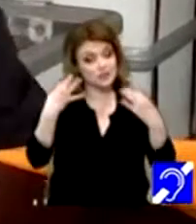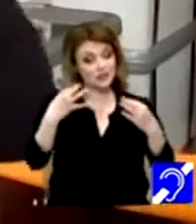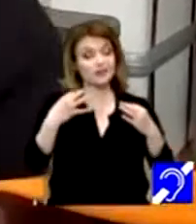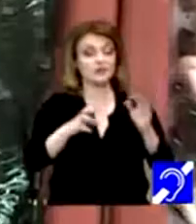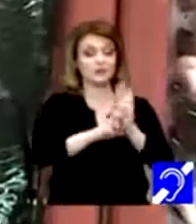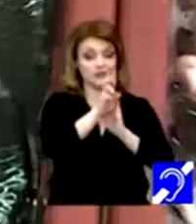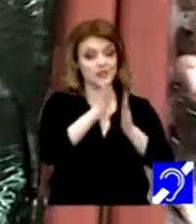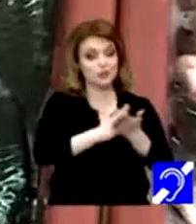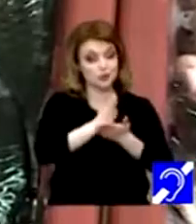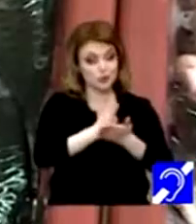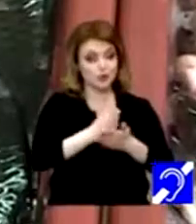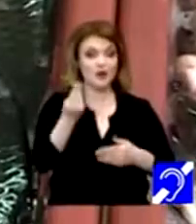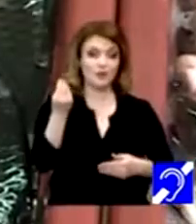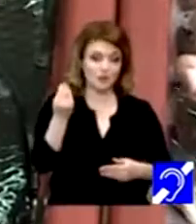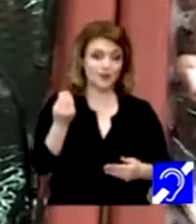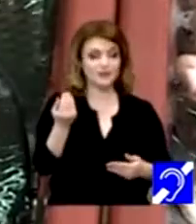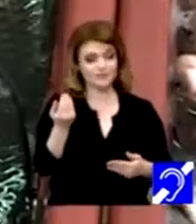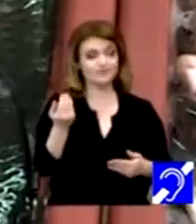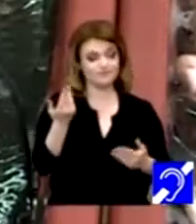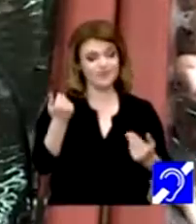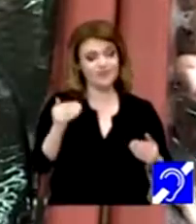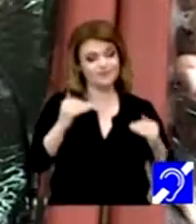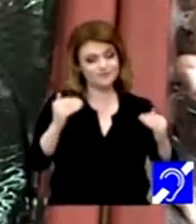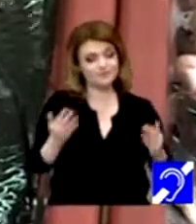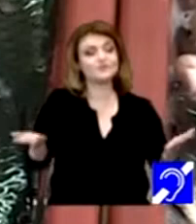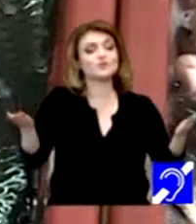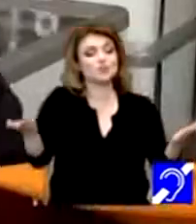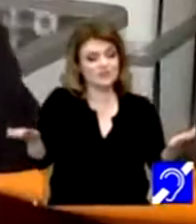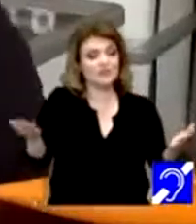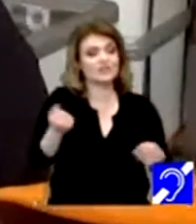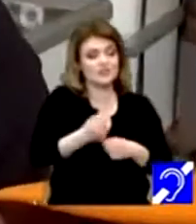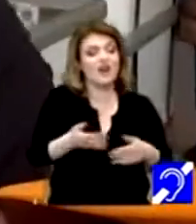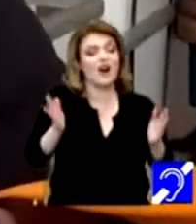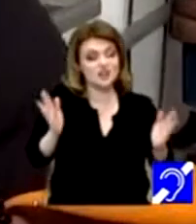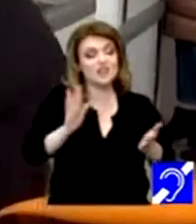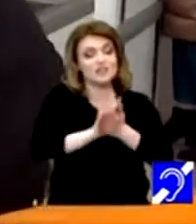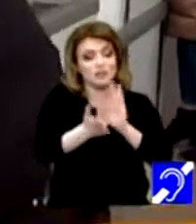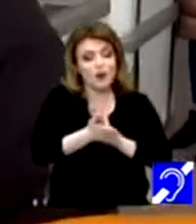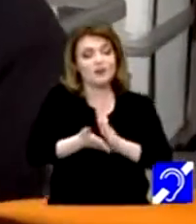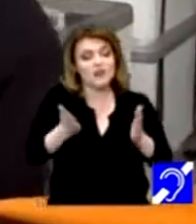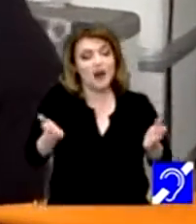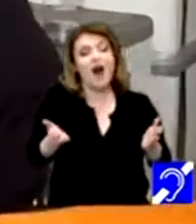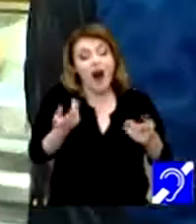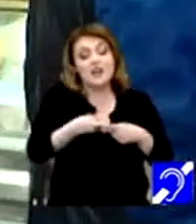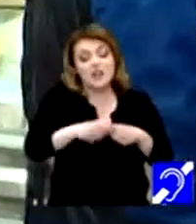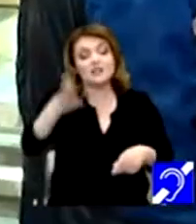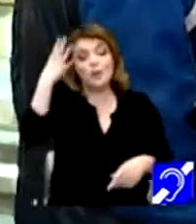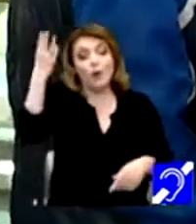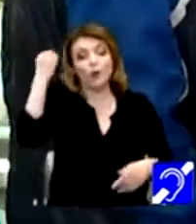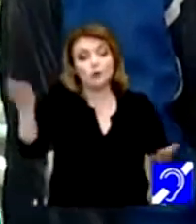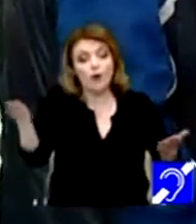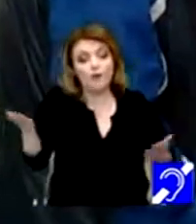fasole și cartofi. Prețurile, nu, cu măricele, nu, dar asta e situația la zi. Asta e în Moldova.